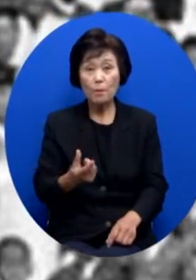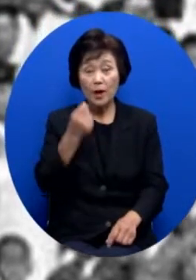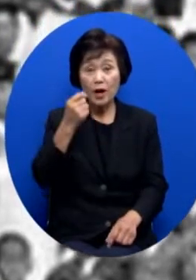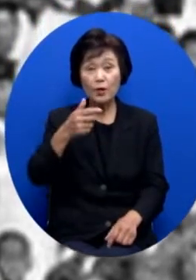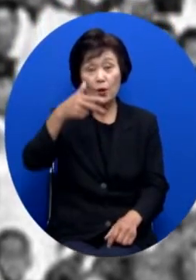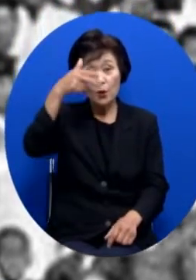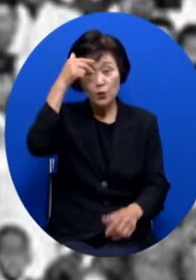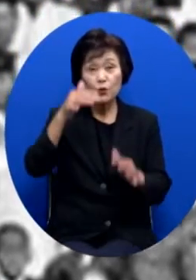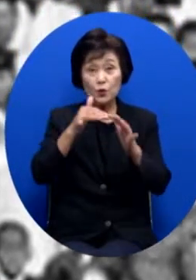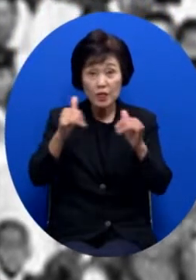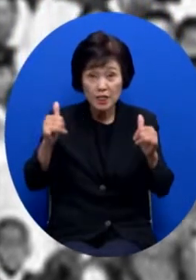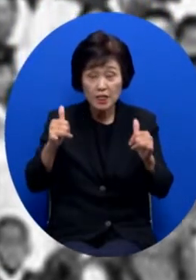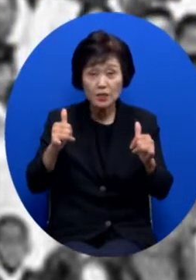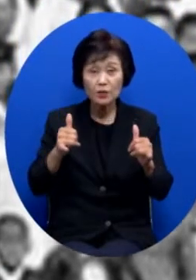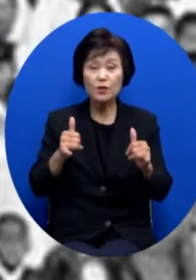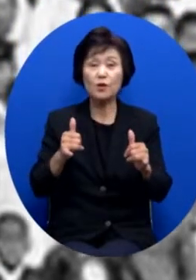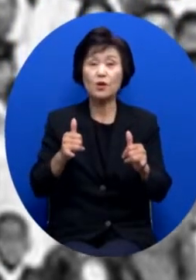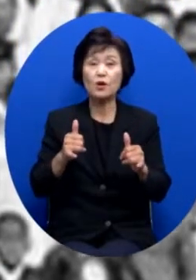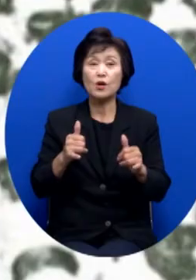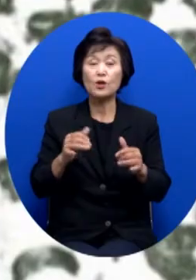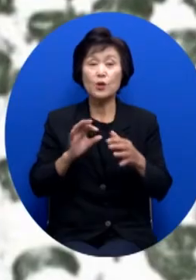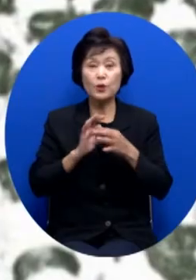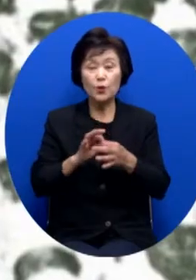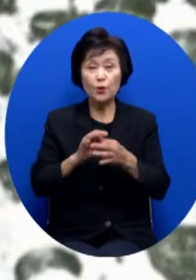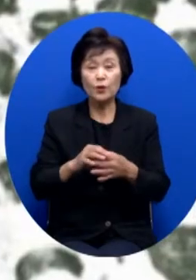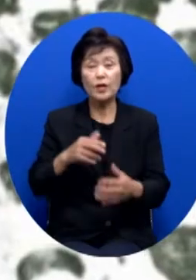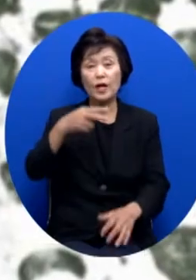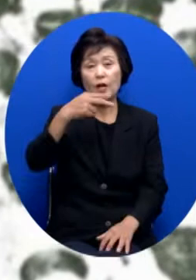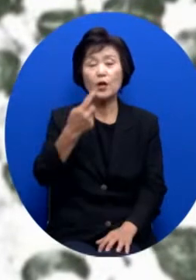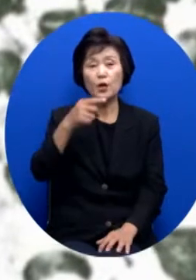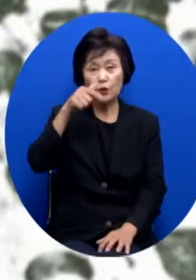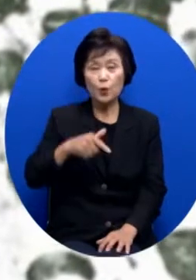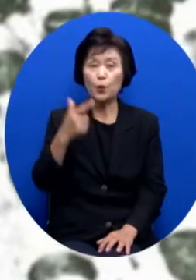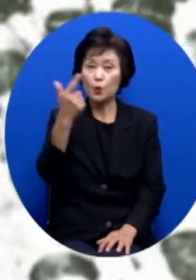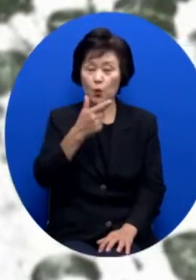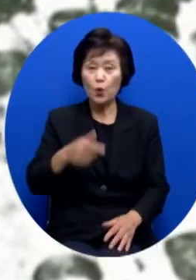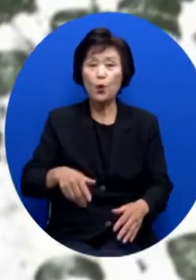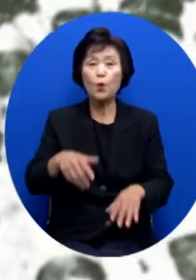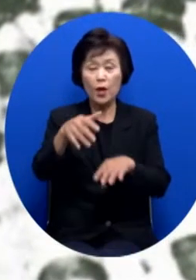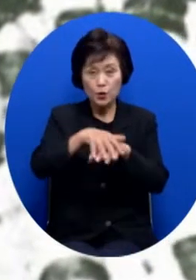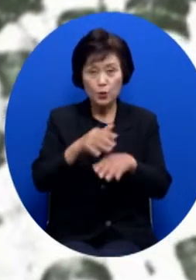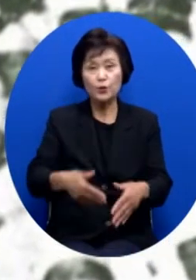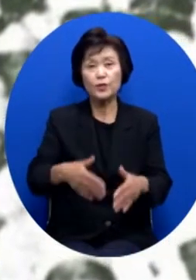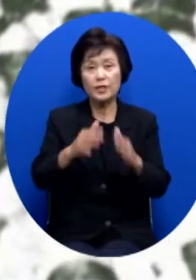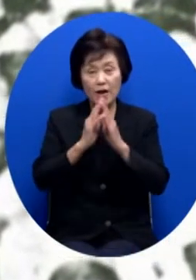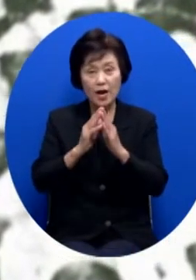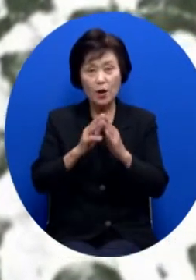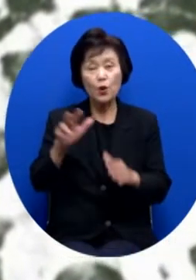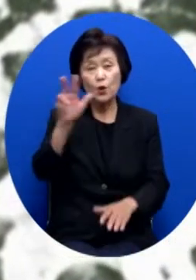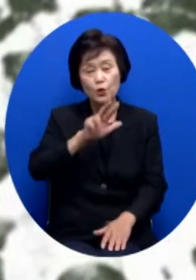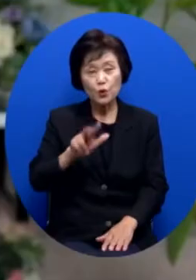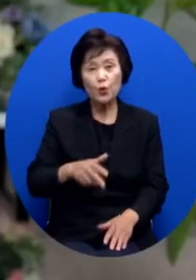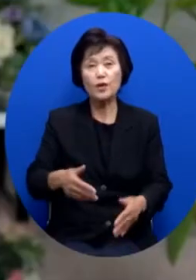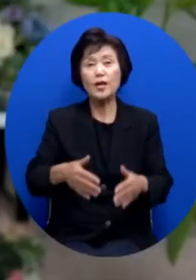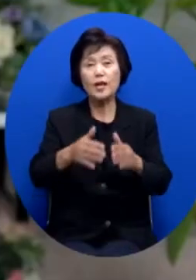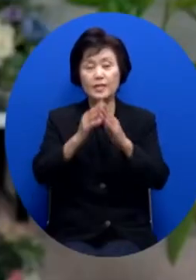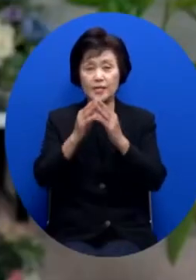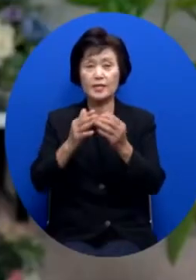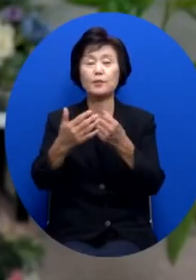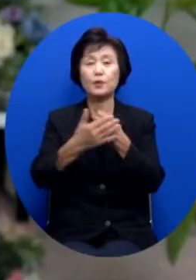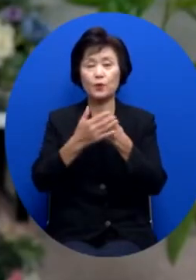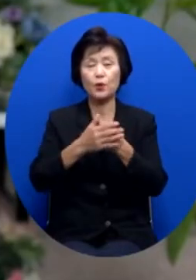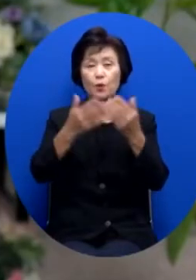조선인으로 하여금 동노회를 조직하고 총회의 설립을 도왔던 것입니다 사랑하는